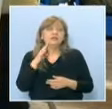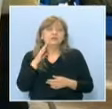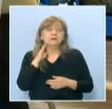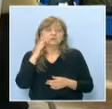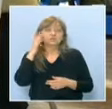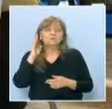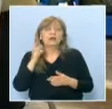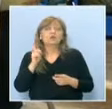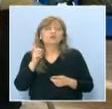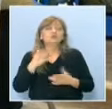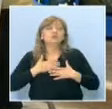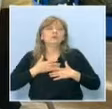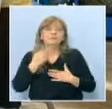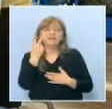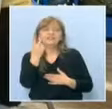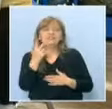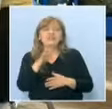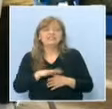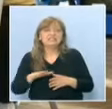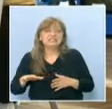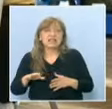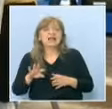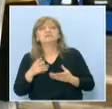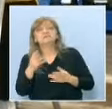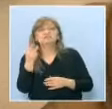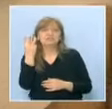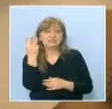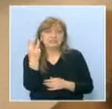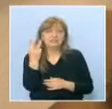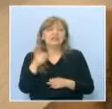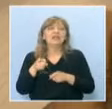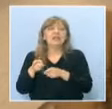2 деца в училището едновременно, че и 3.